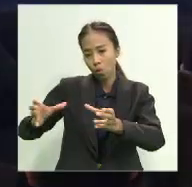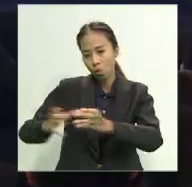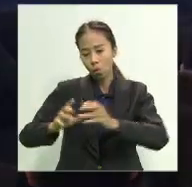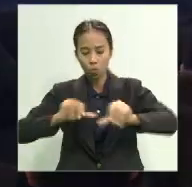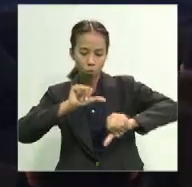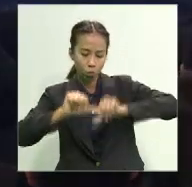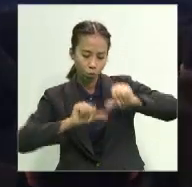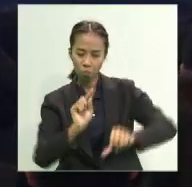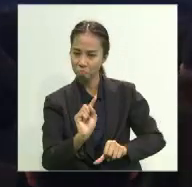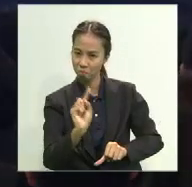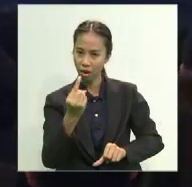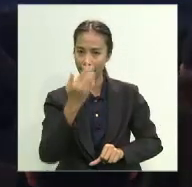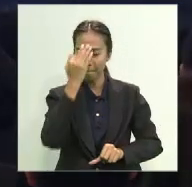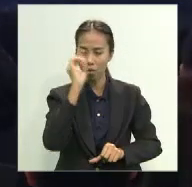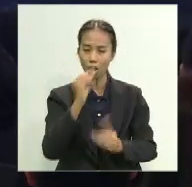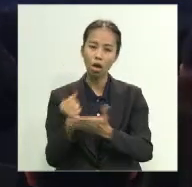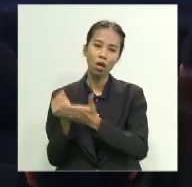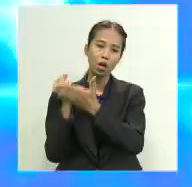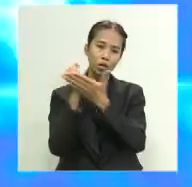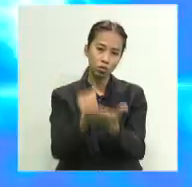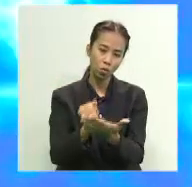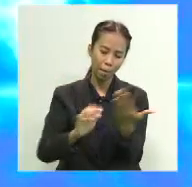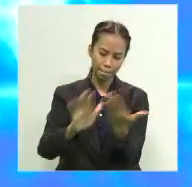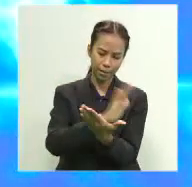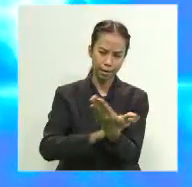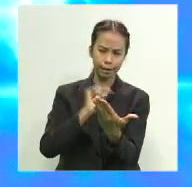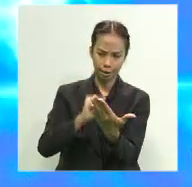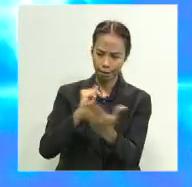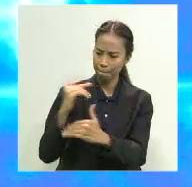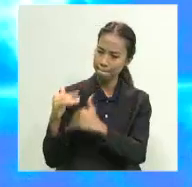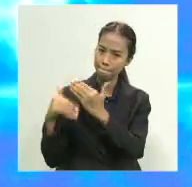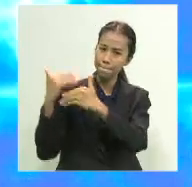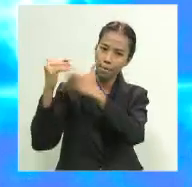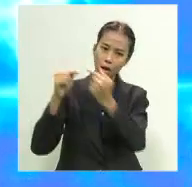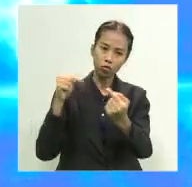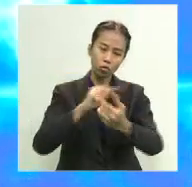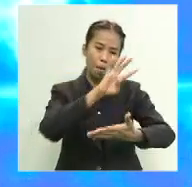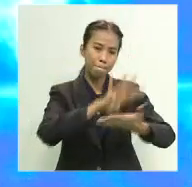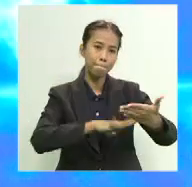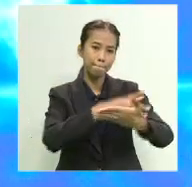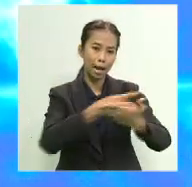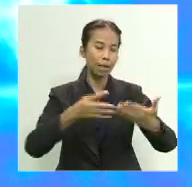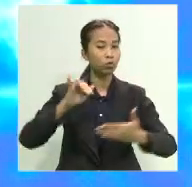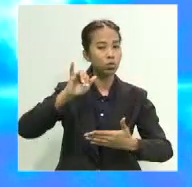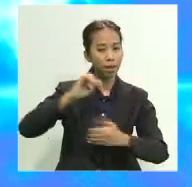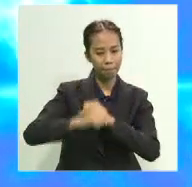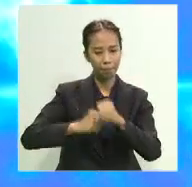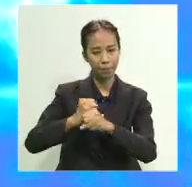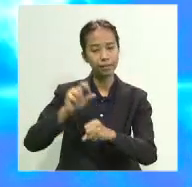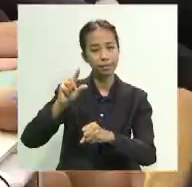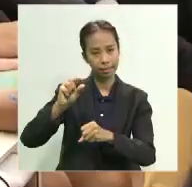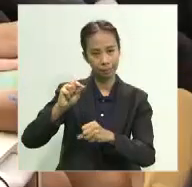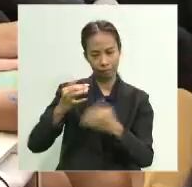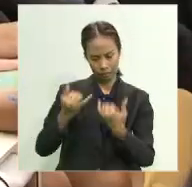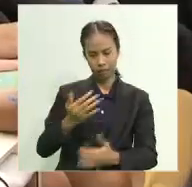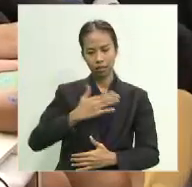อมขอให้ช่วยขับเคลื่อนไปสู่ประเทศพัฒนาแล้วสอดคล้องแผนยุทธศาสตร์ชาติระยะ20ปีแล้วก็พร้อมสนับสนุนงานด้าน